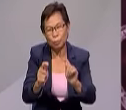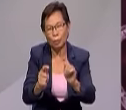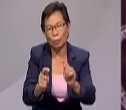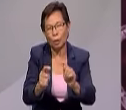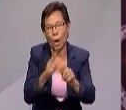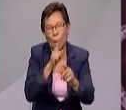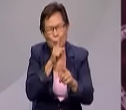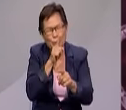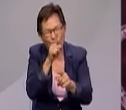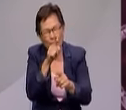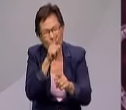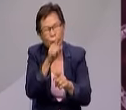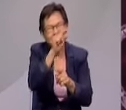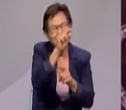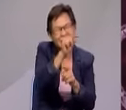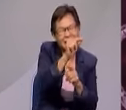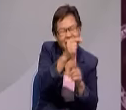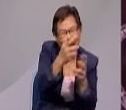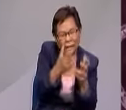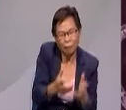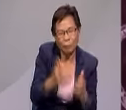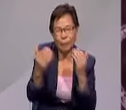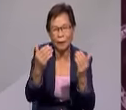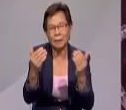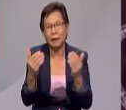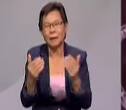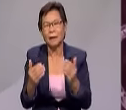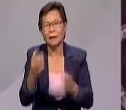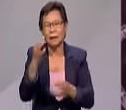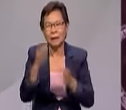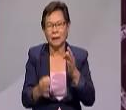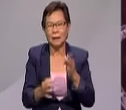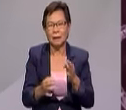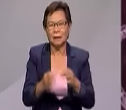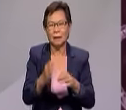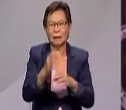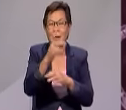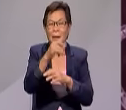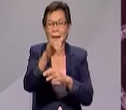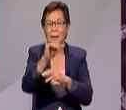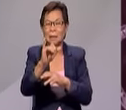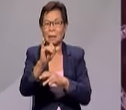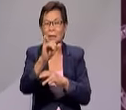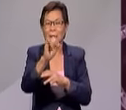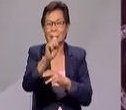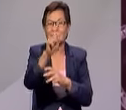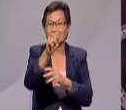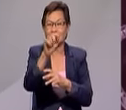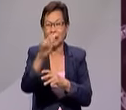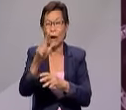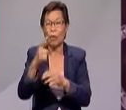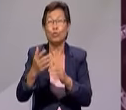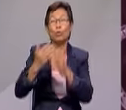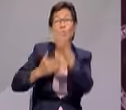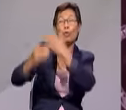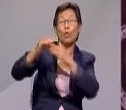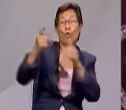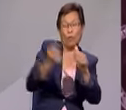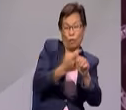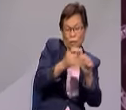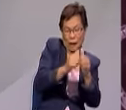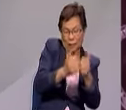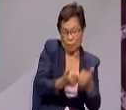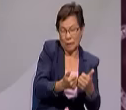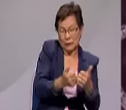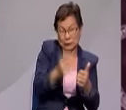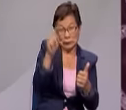rock yang agak sedikit heavy berbanding sebelum ni. Sebab kalau ikutkan Crystal dulu, first album adalah